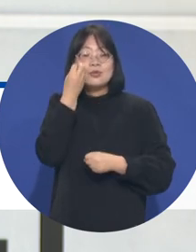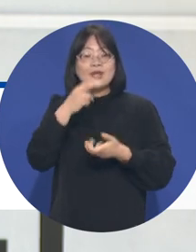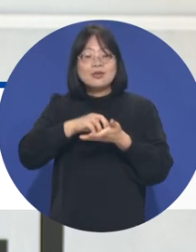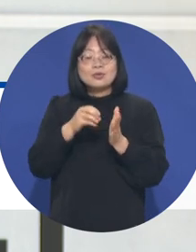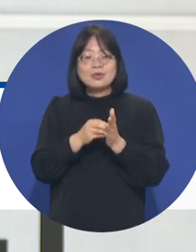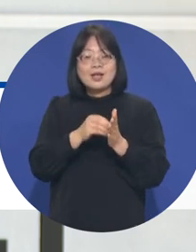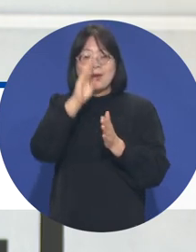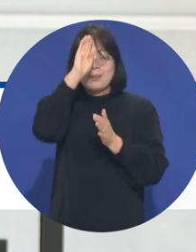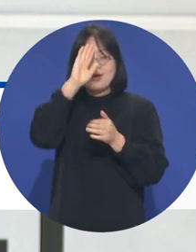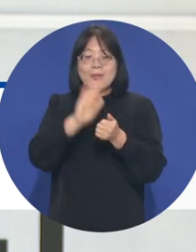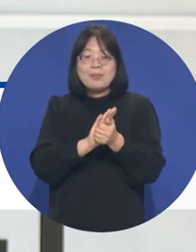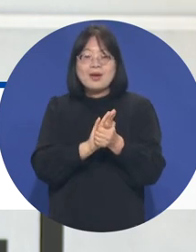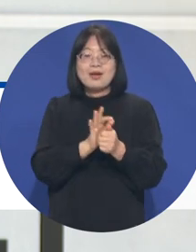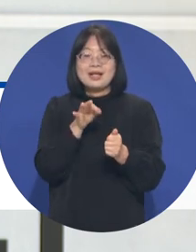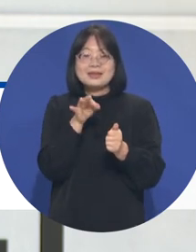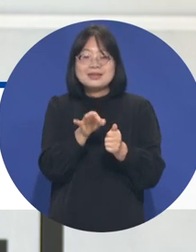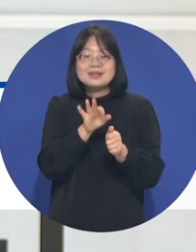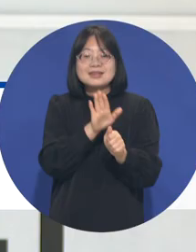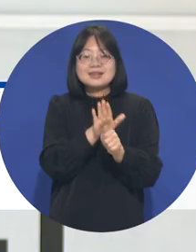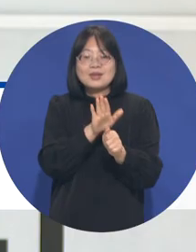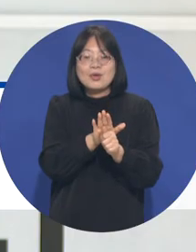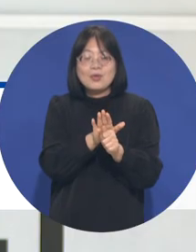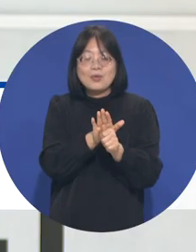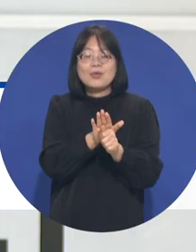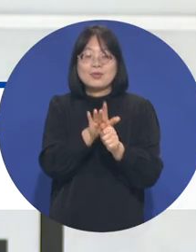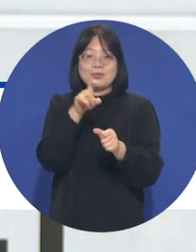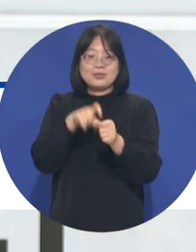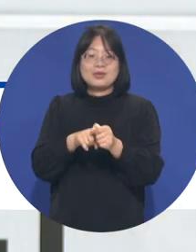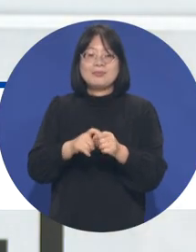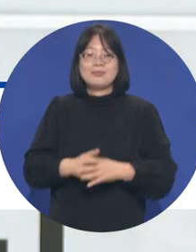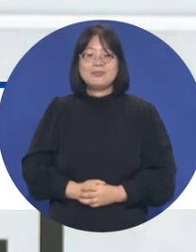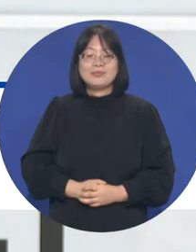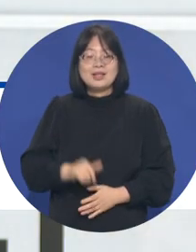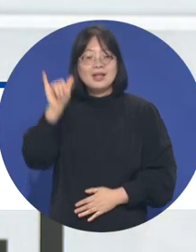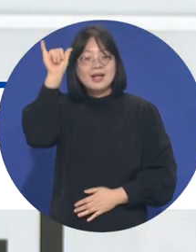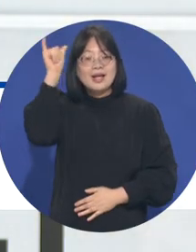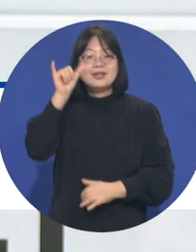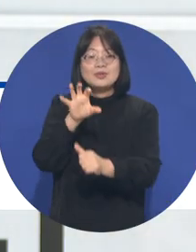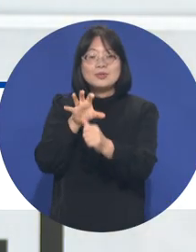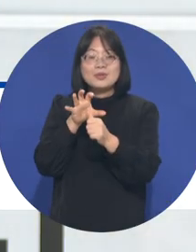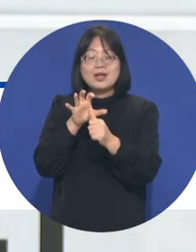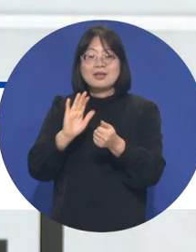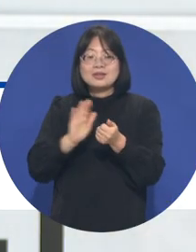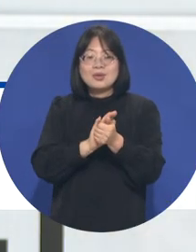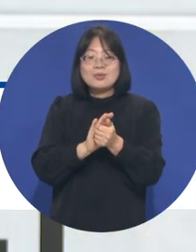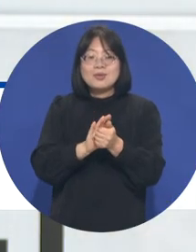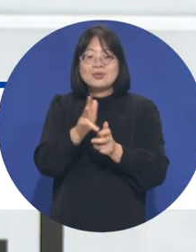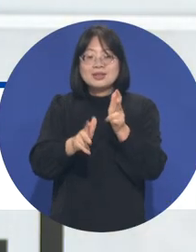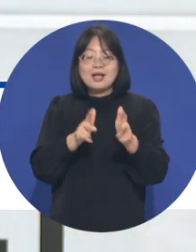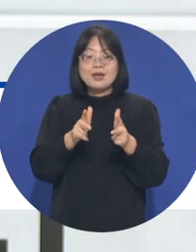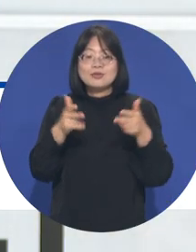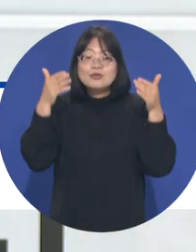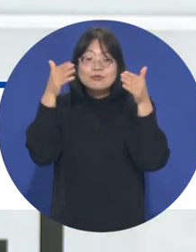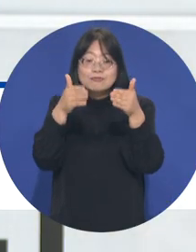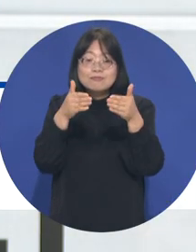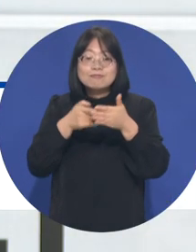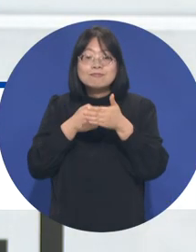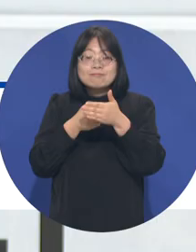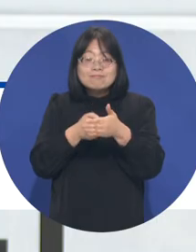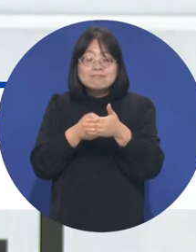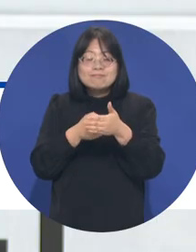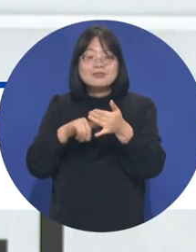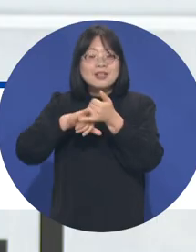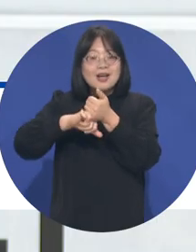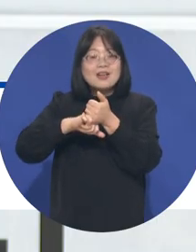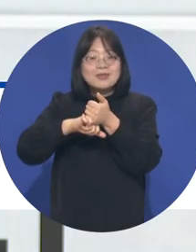정도의 간병비 지원하는 것을 하도록 하겠습니다. AI를 통한 돌봄 사업을 중점